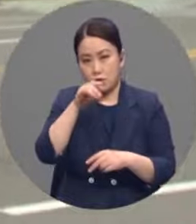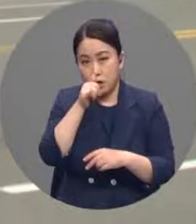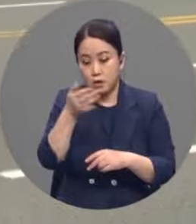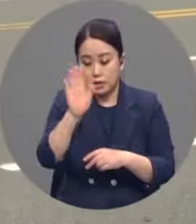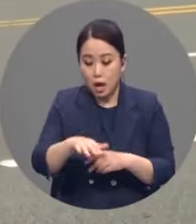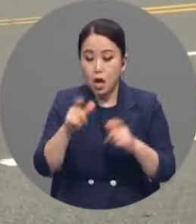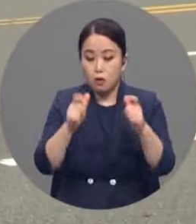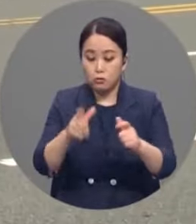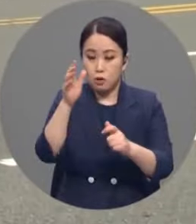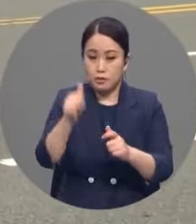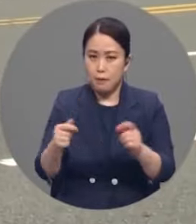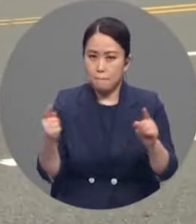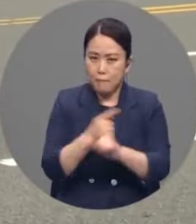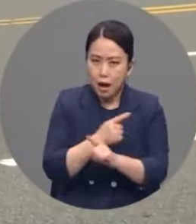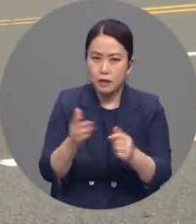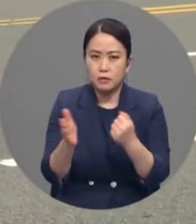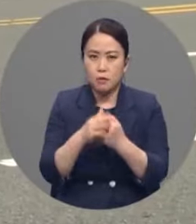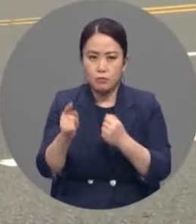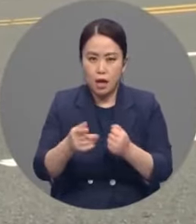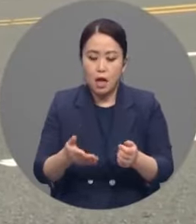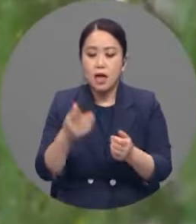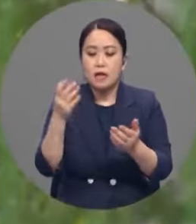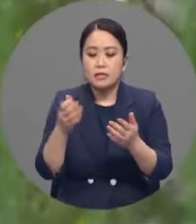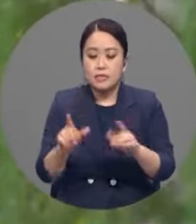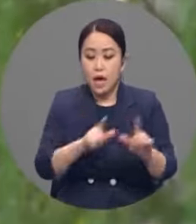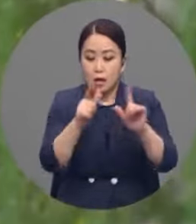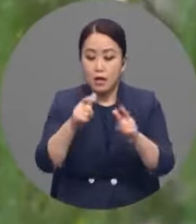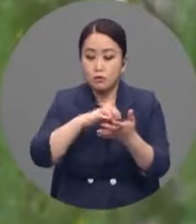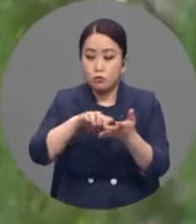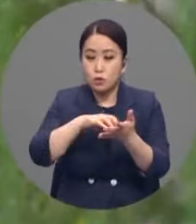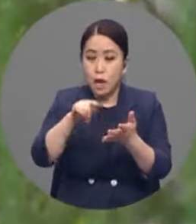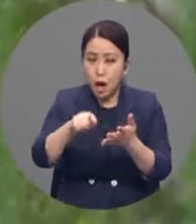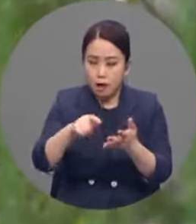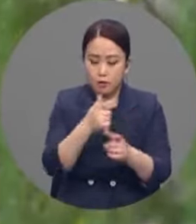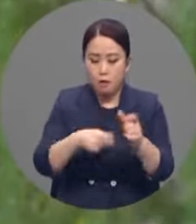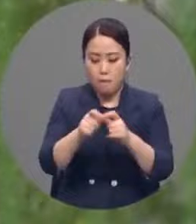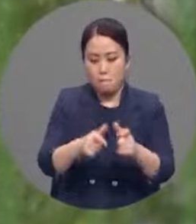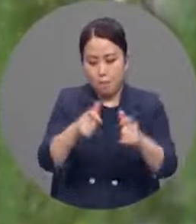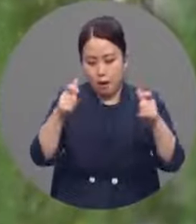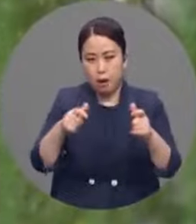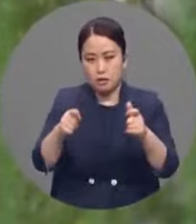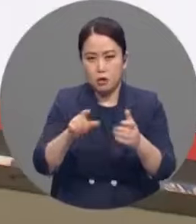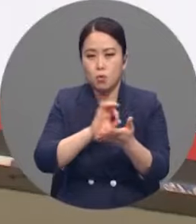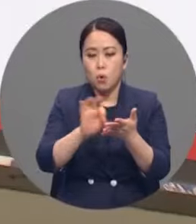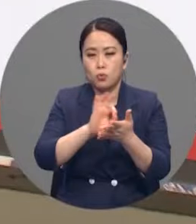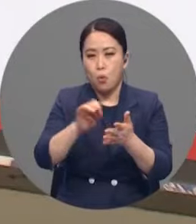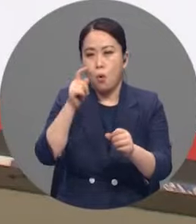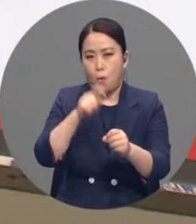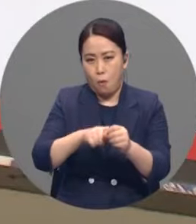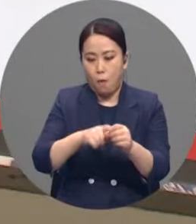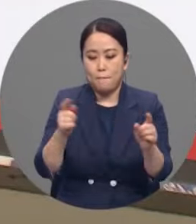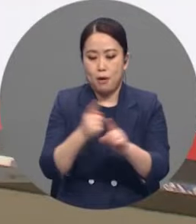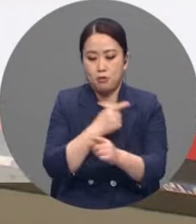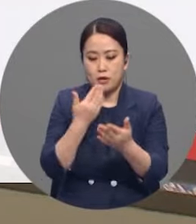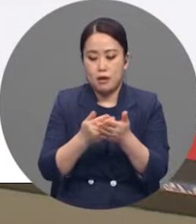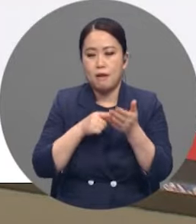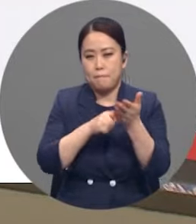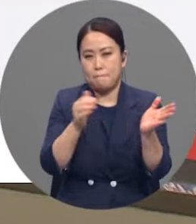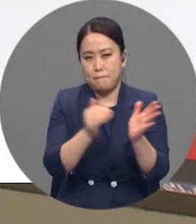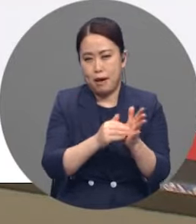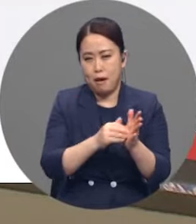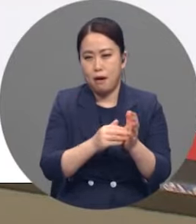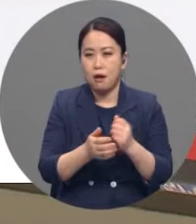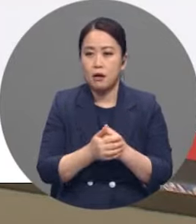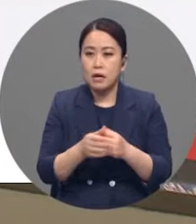교체되자 건축 가능한 세대수를 더 늘려서 용도 변경을 또다시 제안한 겁니다. 특징적으로 보이는 거는